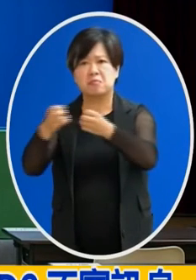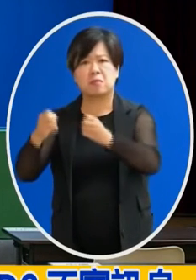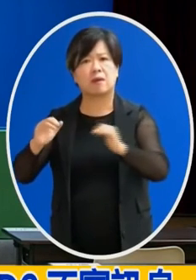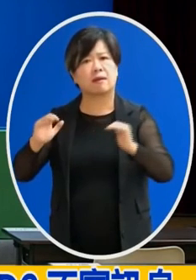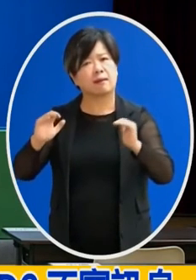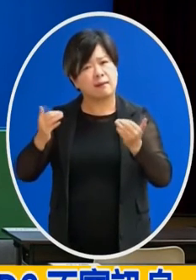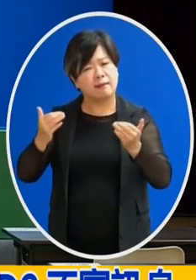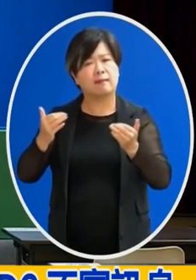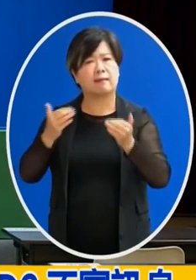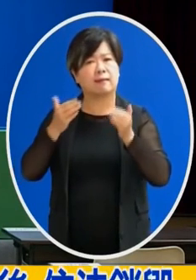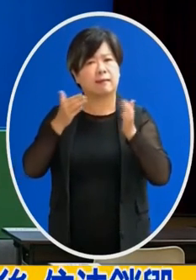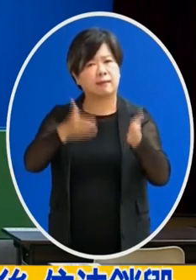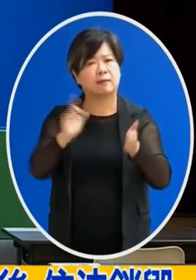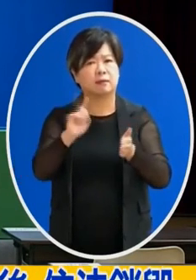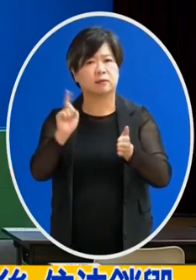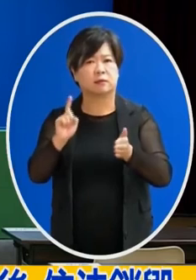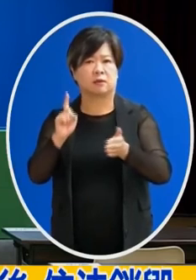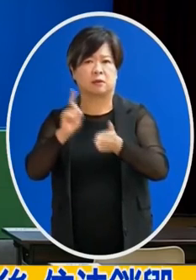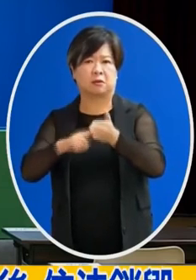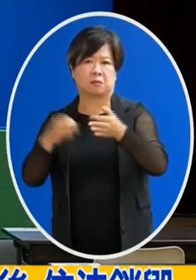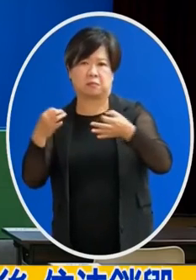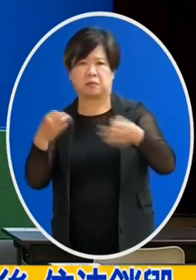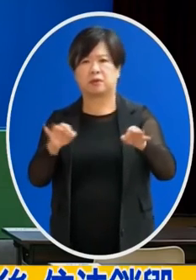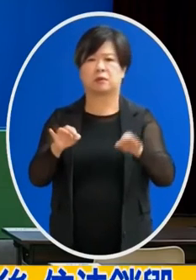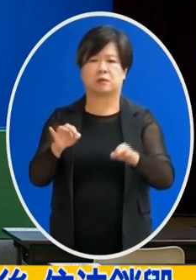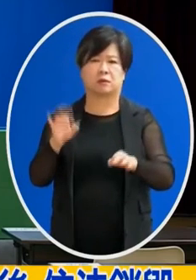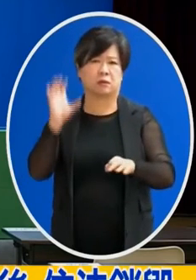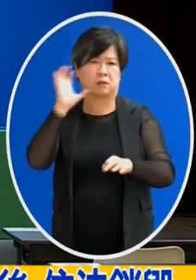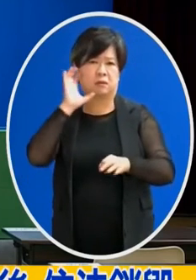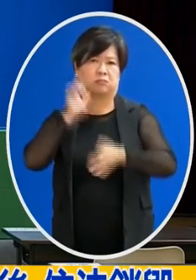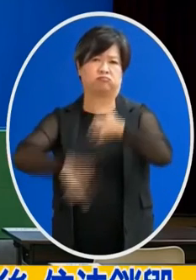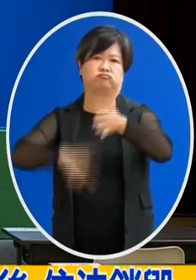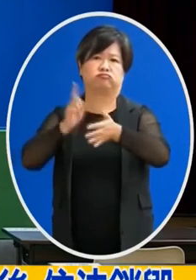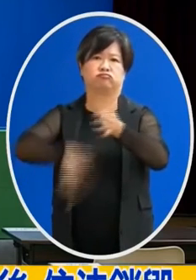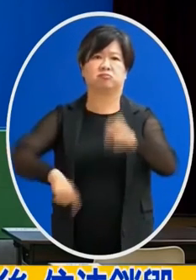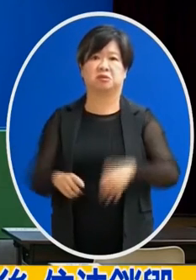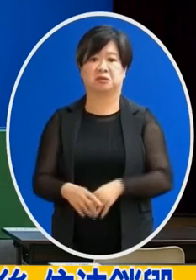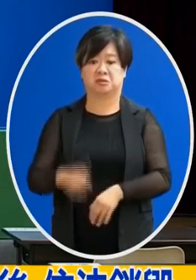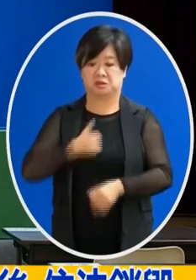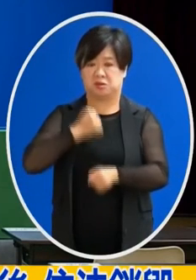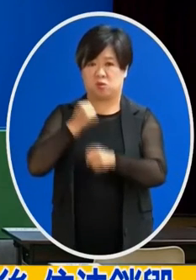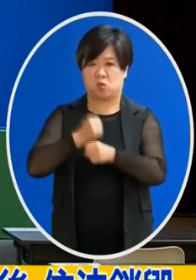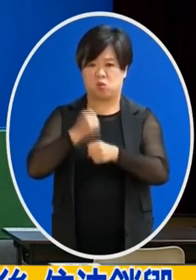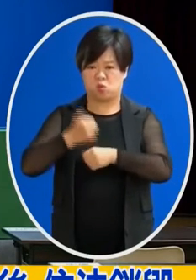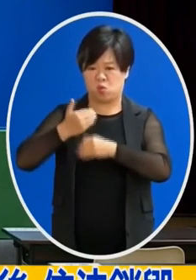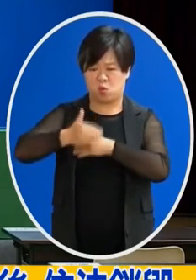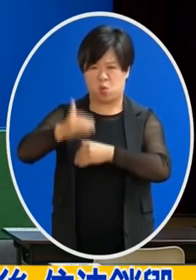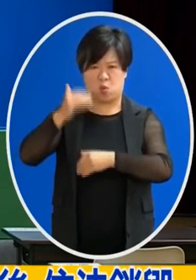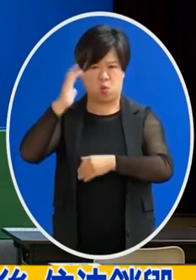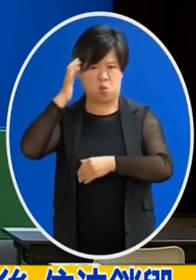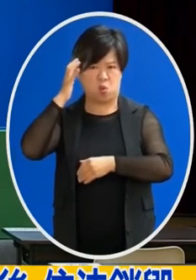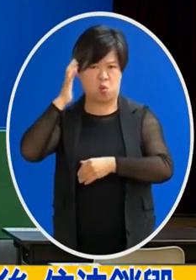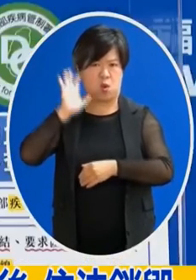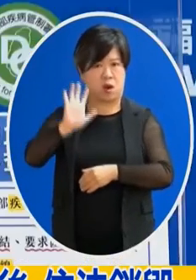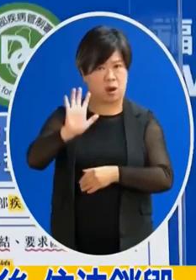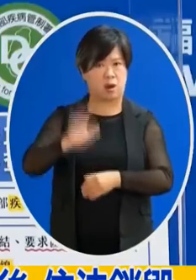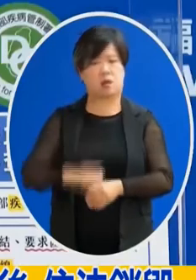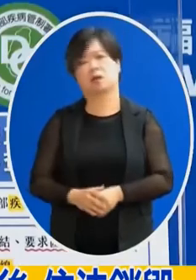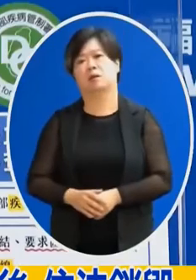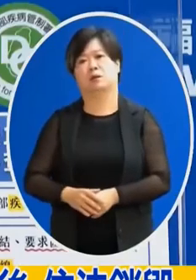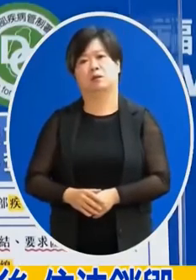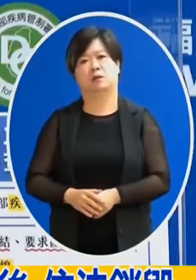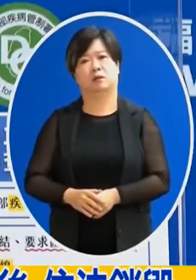方向？因为简化这两个字听起来很简单，但实际上运作可能是蛮复杂的。 今